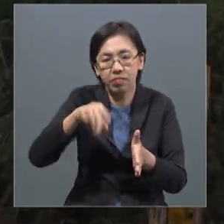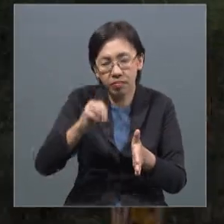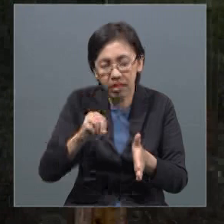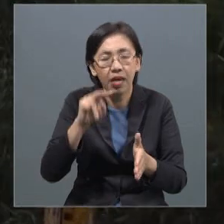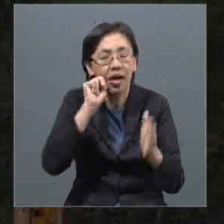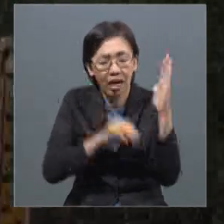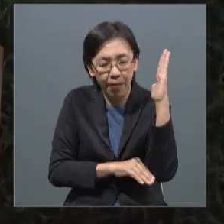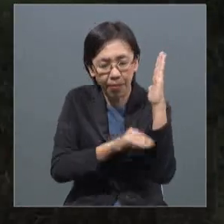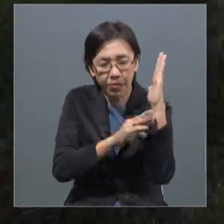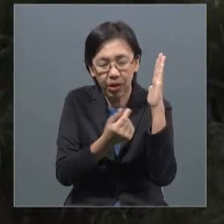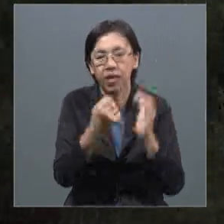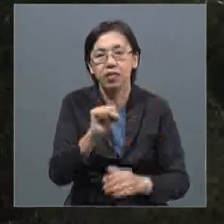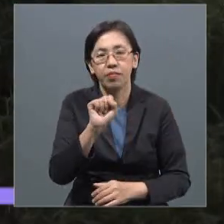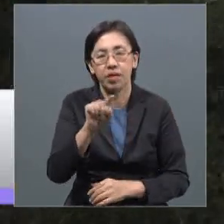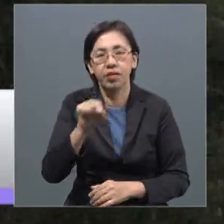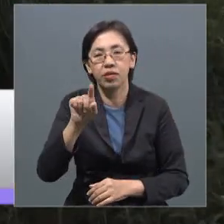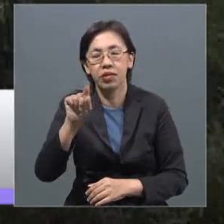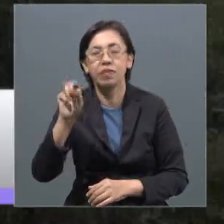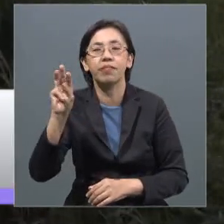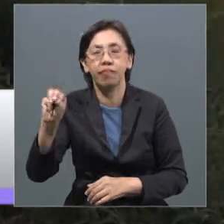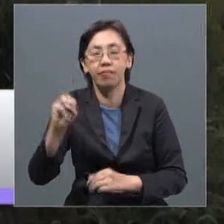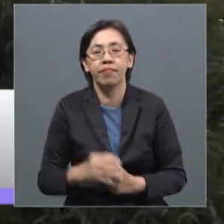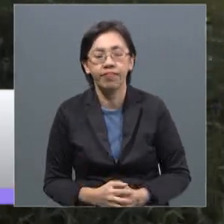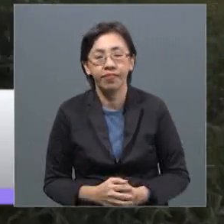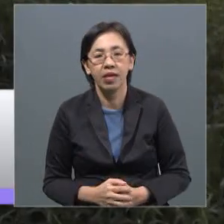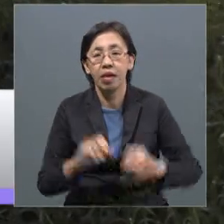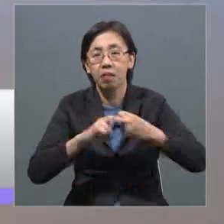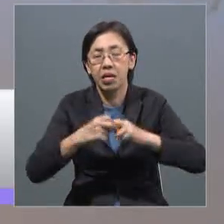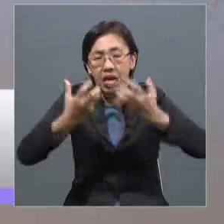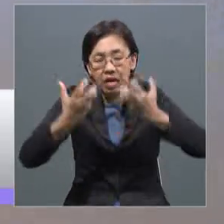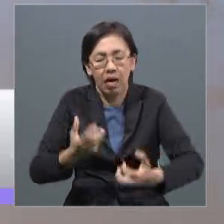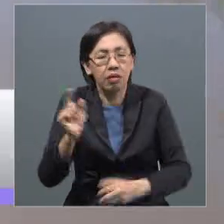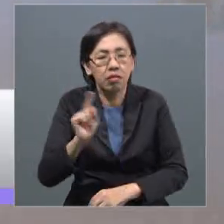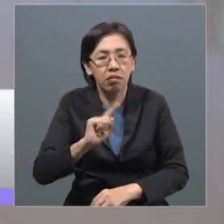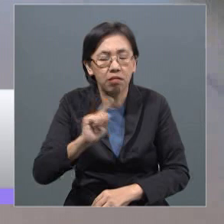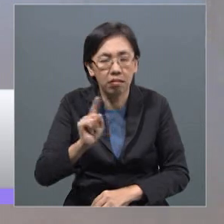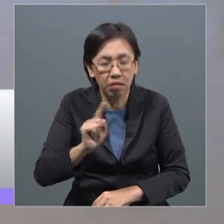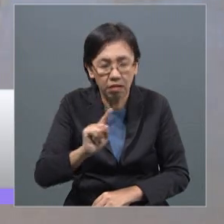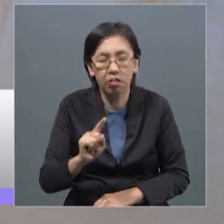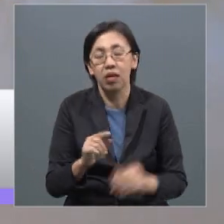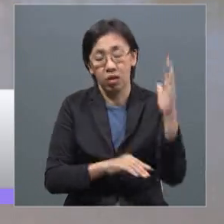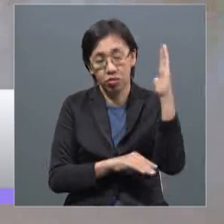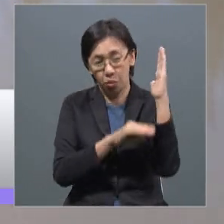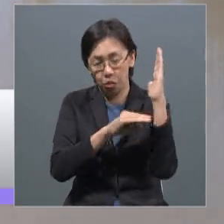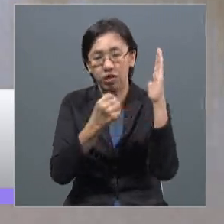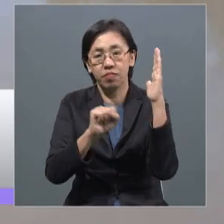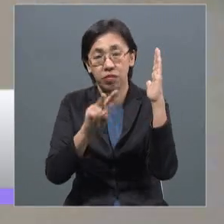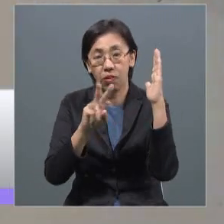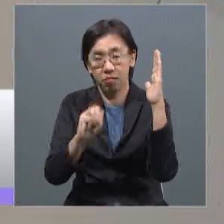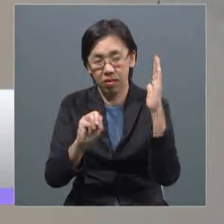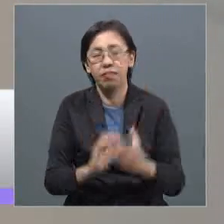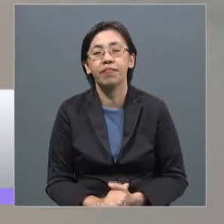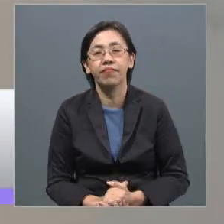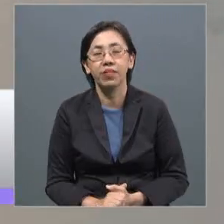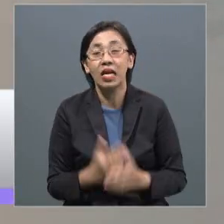ระดับได้ 11ม 20ซมจุดวิกฤตเขาอยู่ที่ 12เมตโอจุดวิกฤตคือ